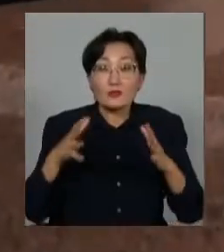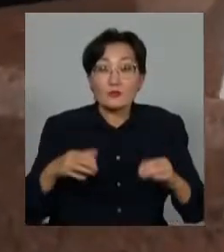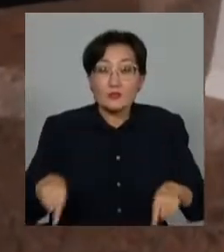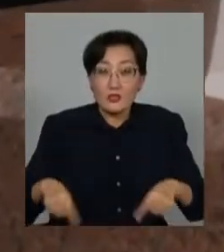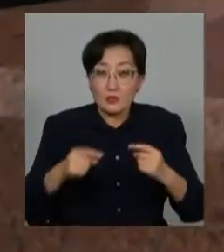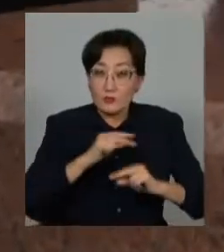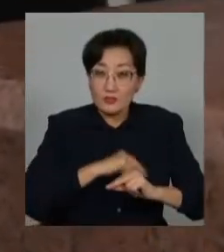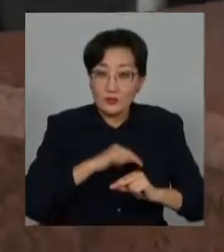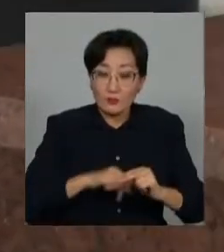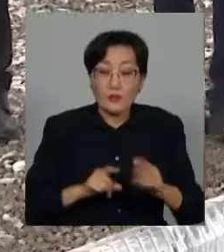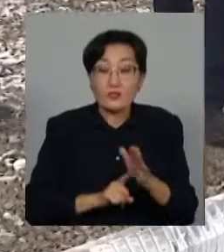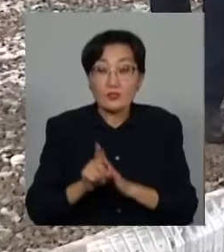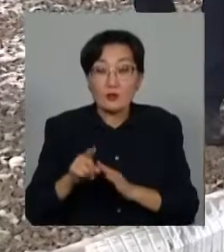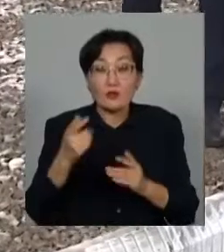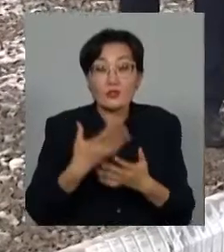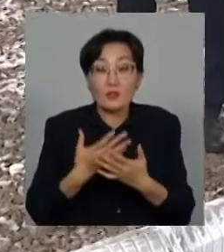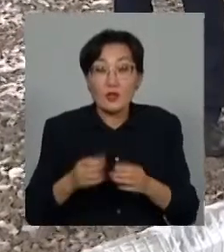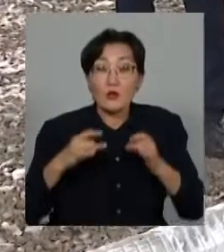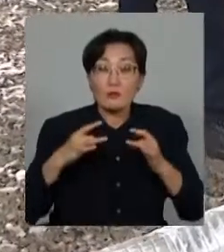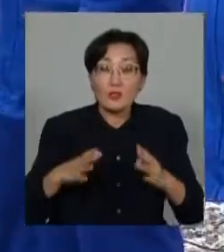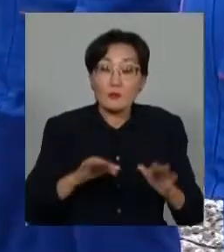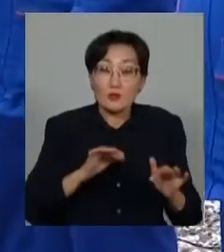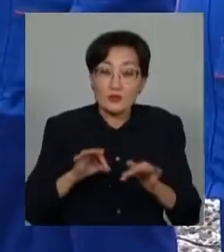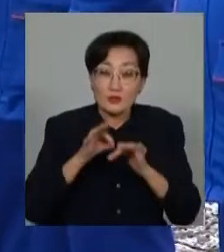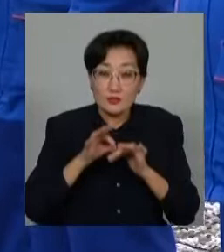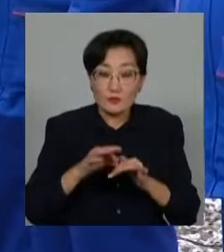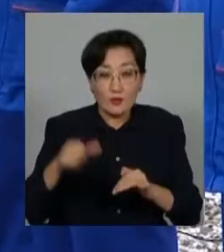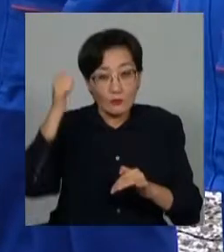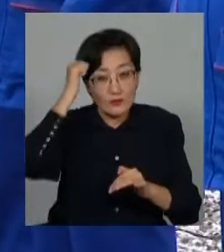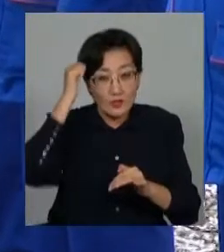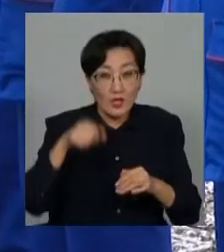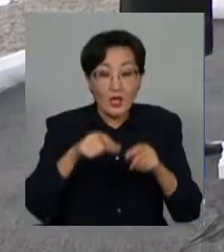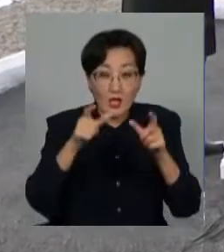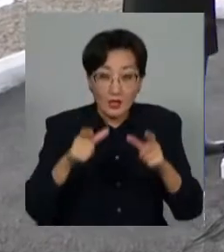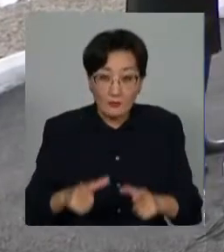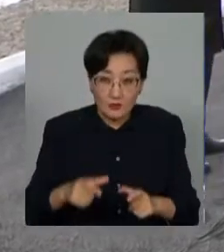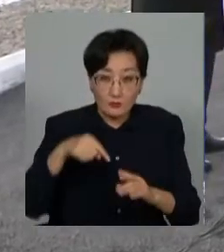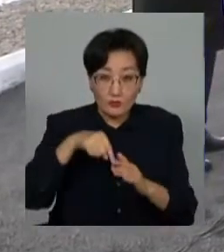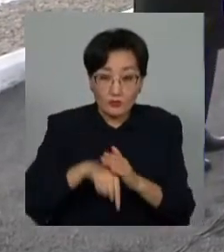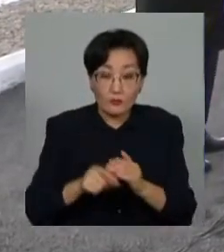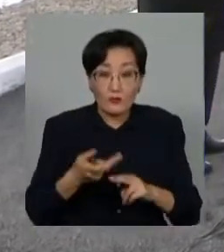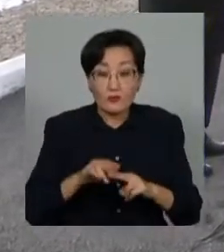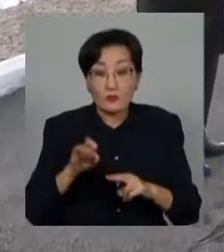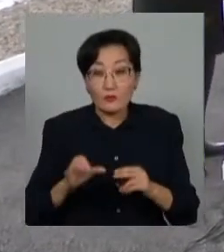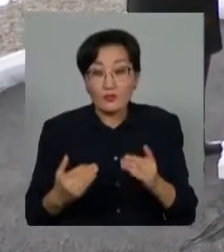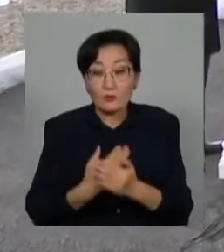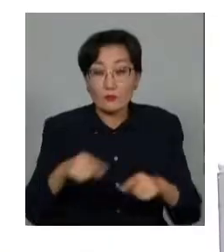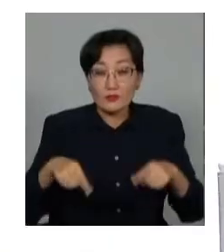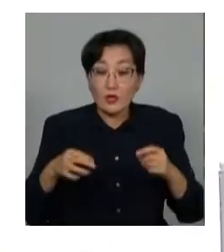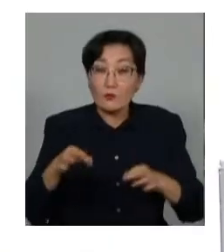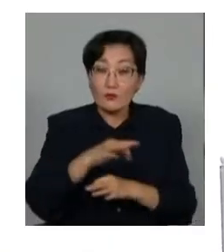жұмыстарының басталғанын білдіретін салтанатты рәсім өтті. Естелік ретінде капсула қойылды. Қасым-Жомарт Тоқаев қайта жаңғырту жобасының дәл